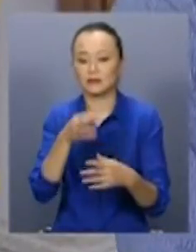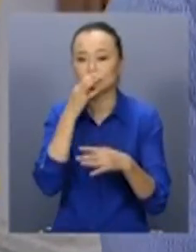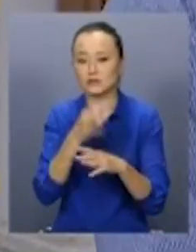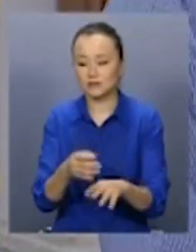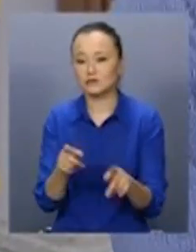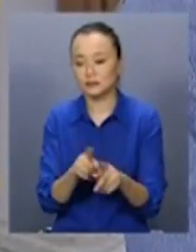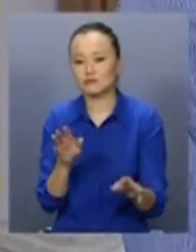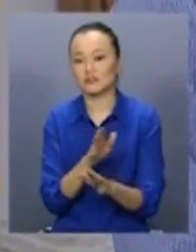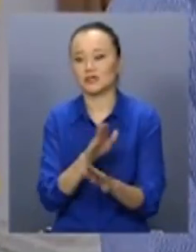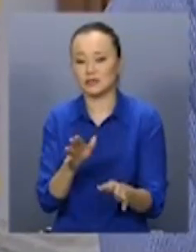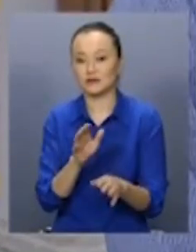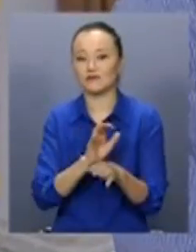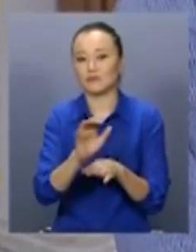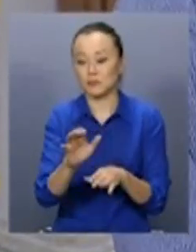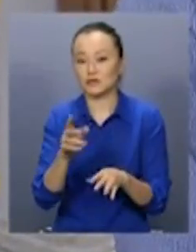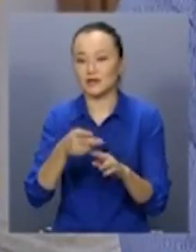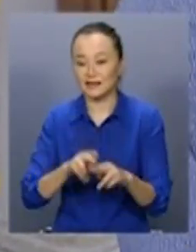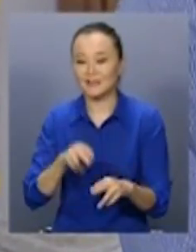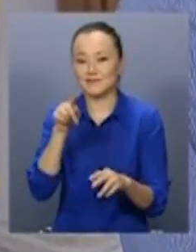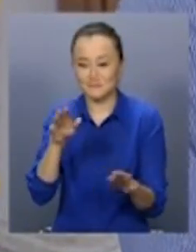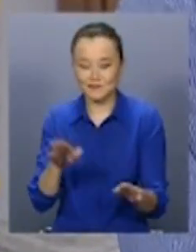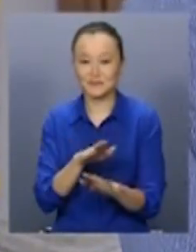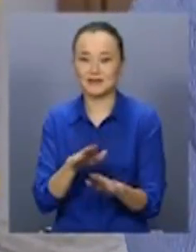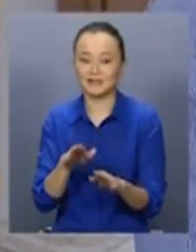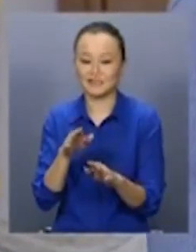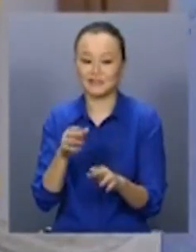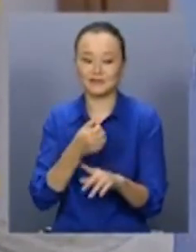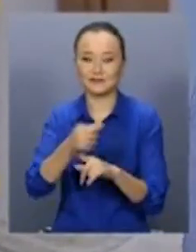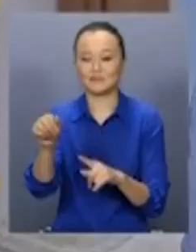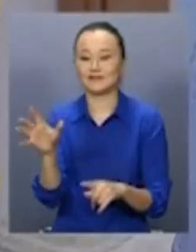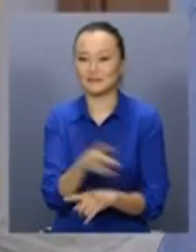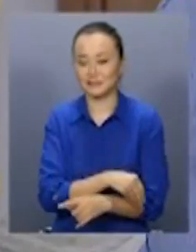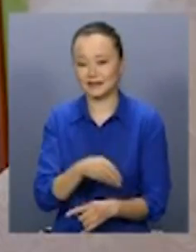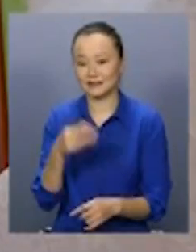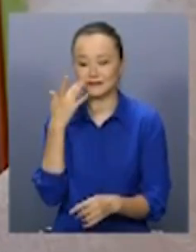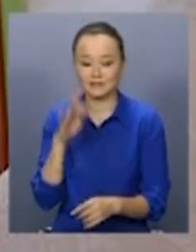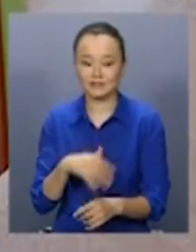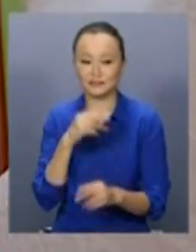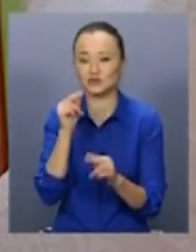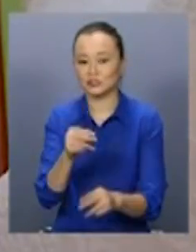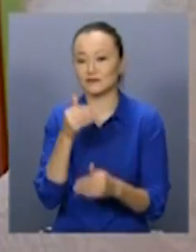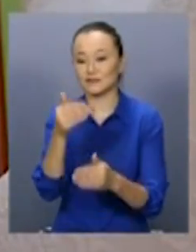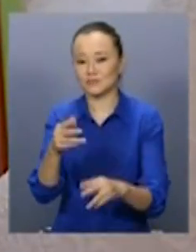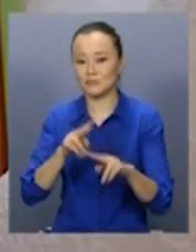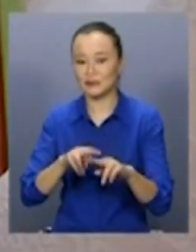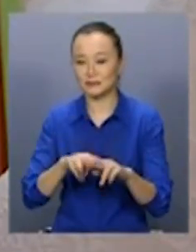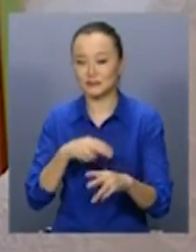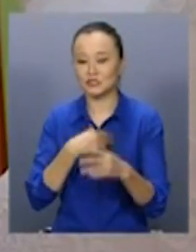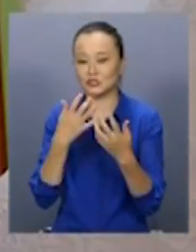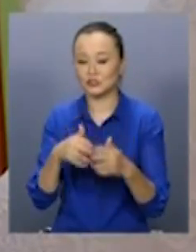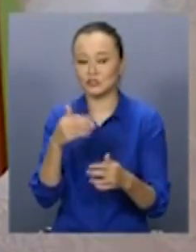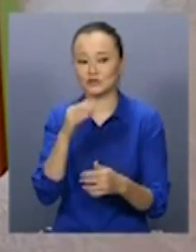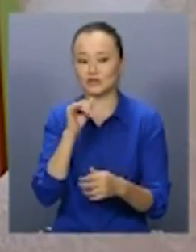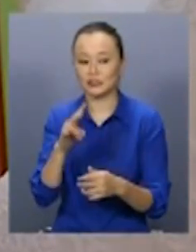ән ғой деп жаңағы шыққанда, сол ән жаңағы ұтып кетеді ол бәрінен де. Рас, мен сіздің паспортыңыз деп есептеймін сол